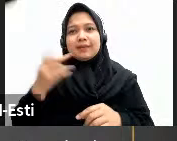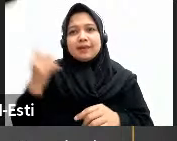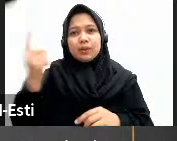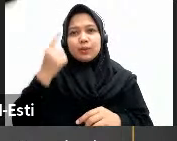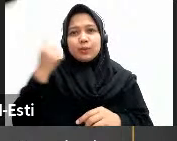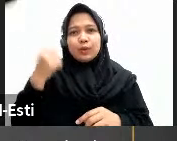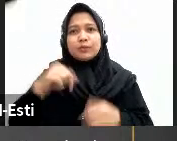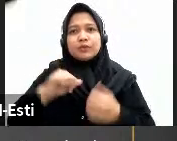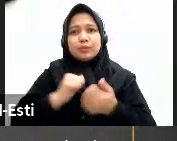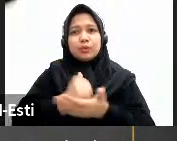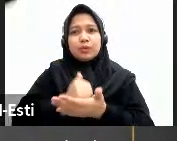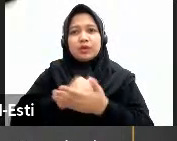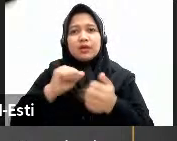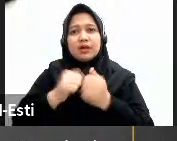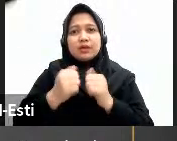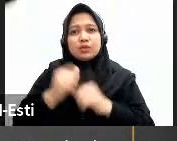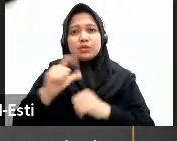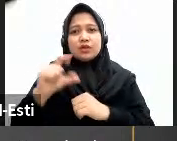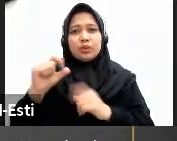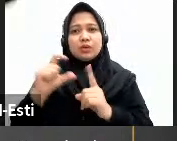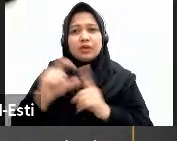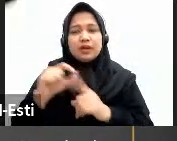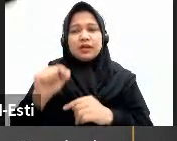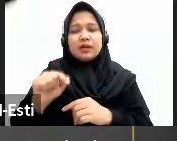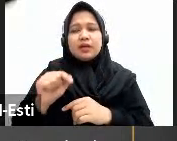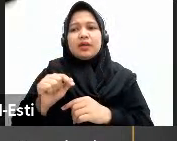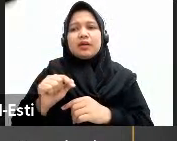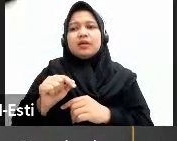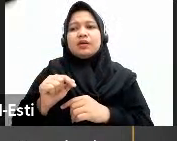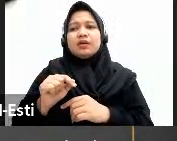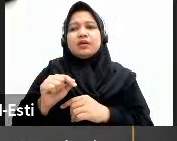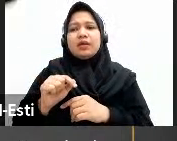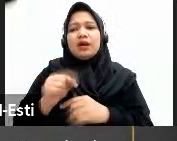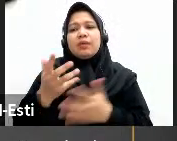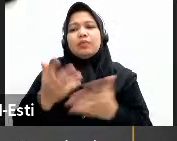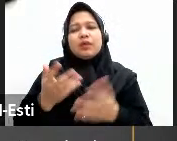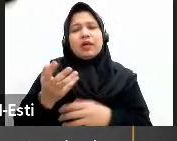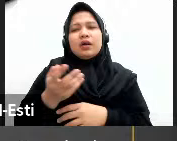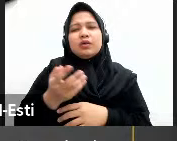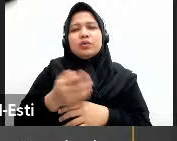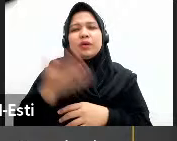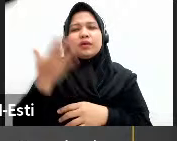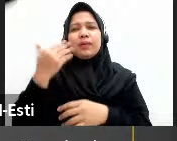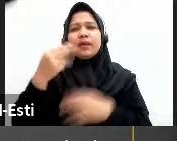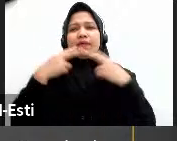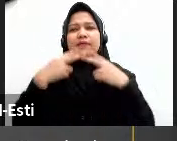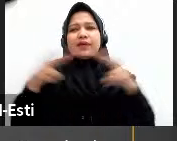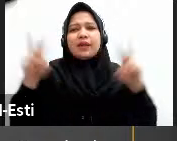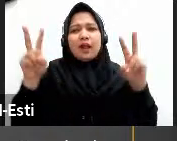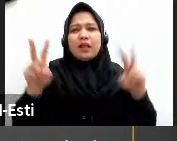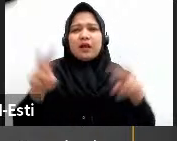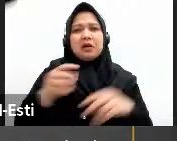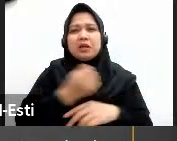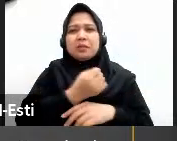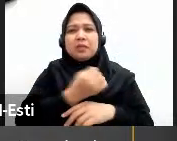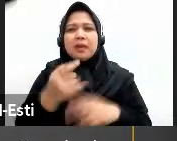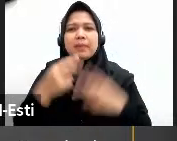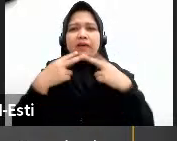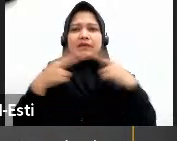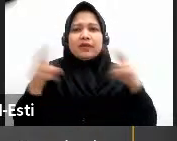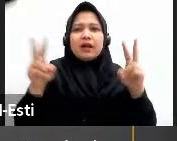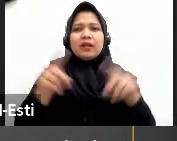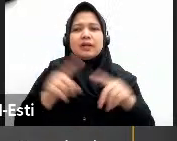kasus-kasus chord nih ya memang hanya segelintir yang memang kemarin siralada 12 gitu ya itu memang tidak